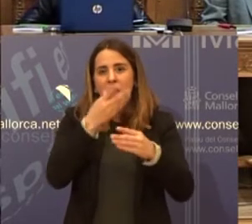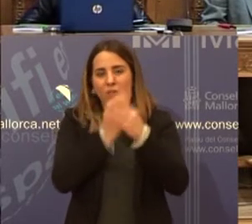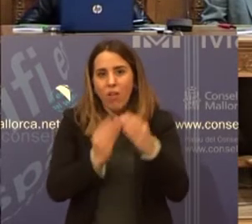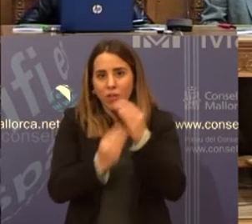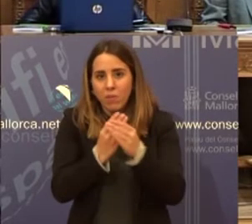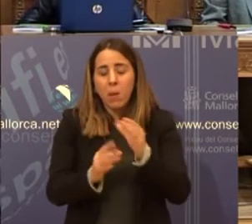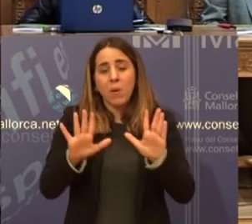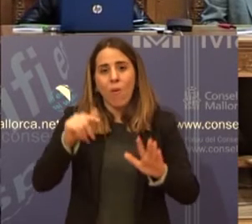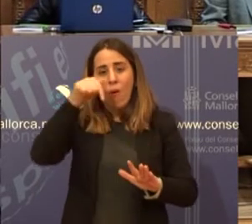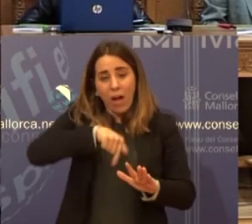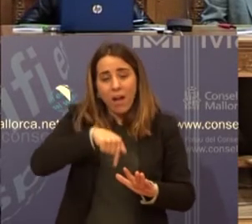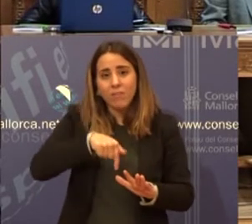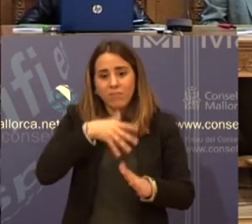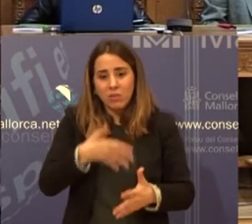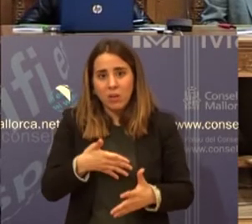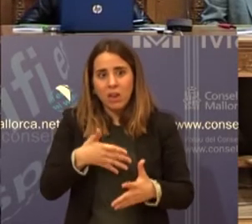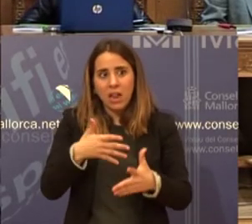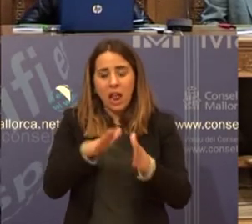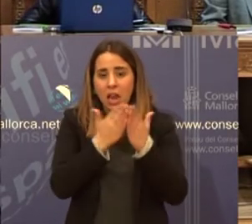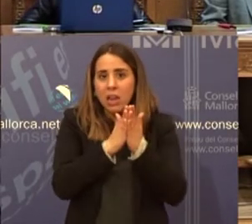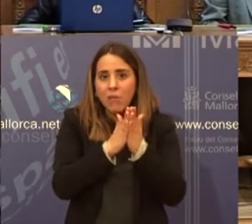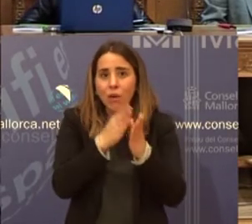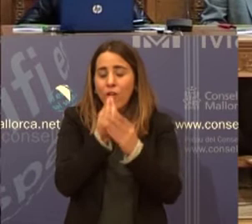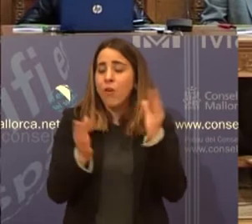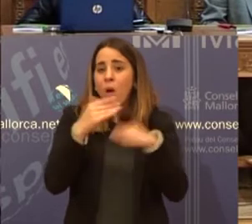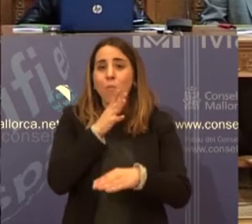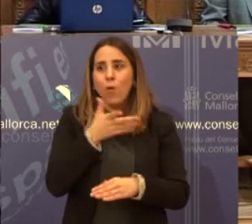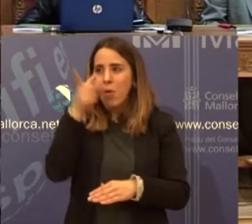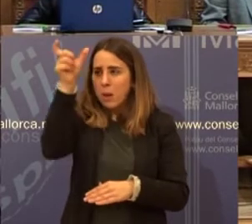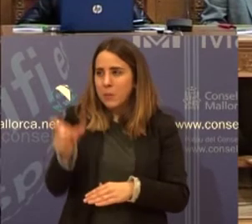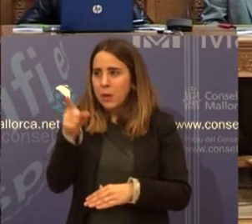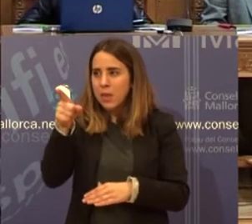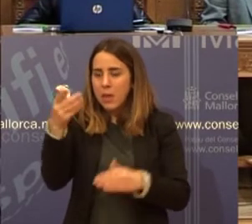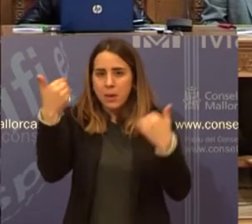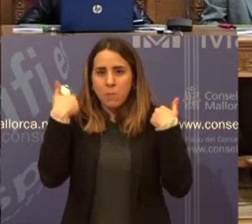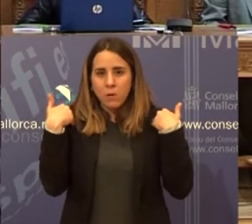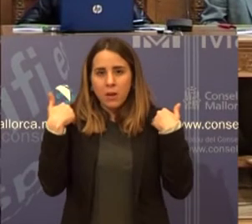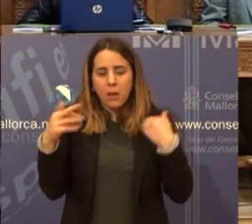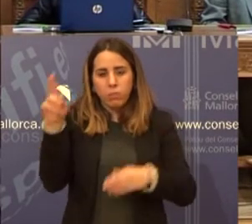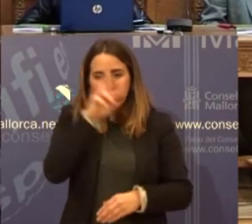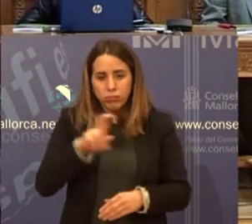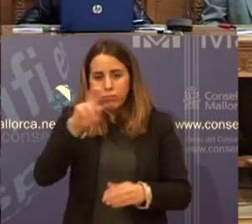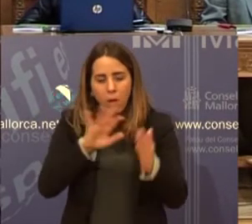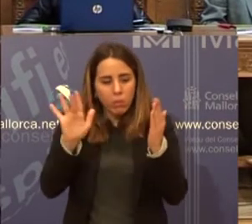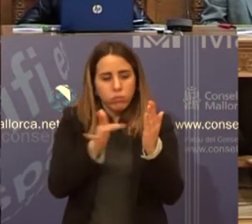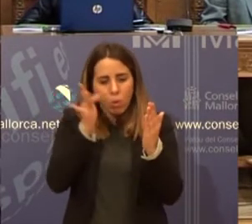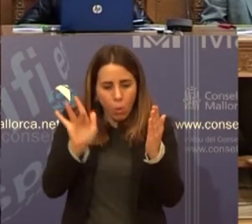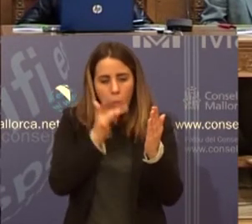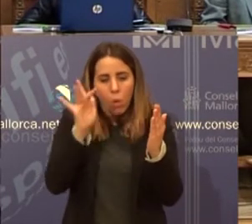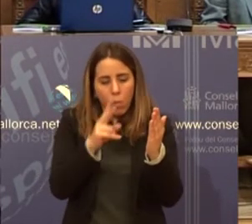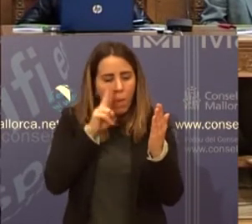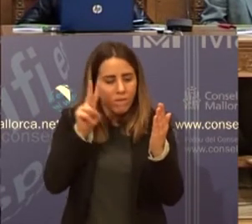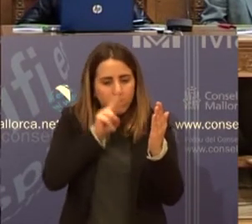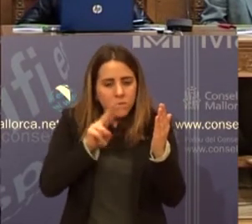cas, creiem que no n'hi ha, perquè hi ha una persona que s'ha dedicat a repassar-ho un pitj i un altre i crec que s'ha de